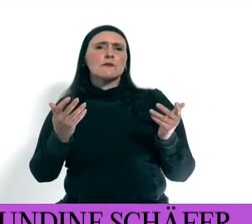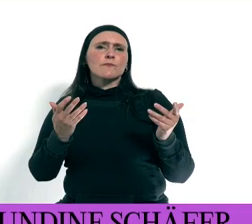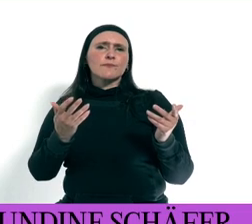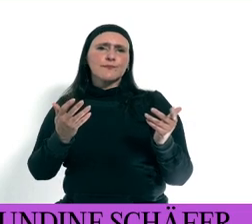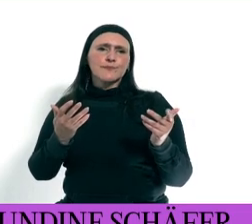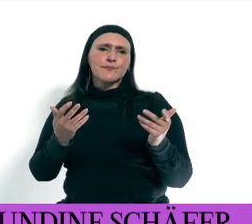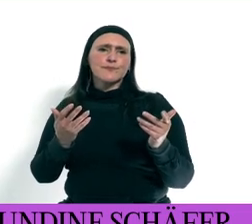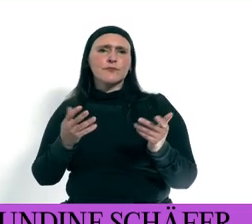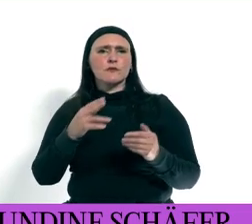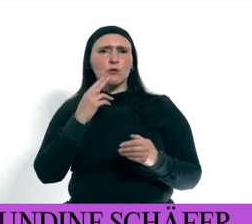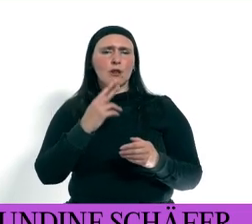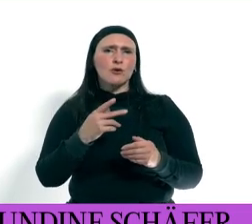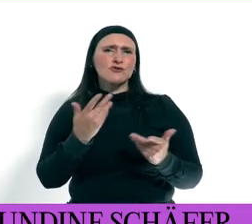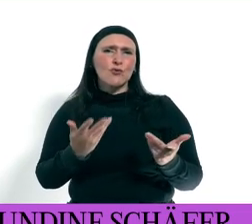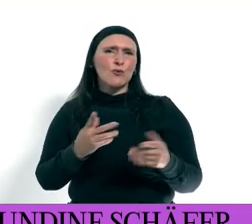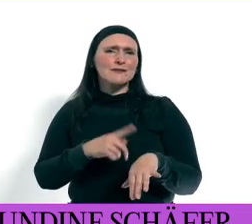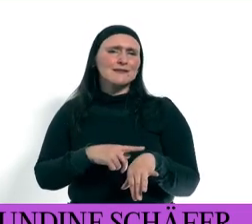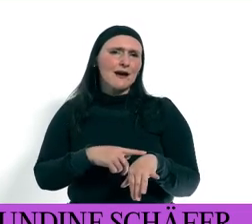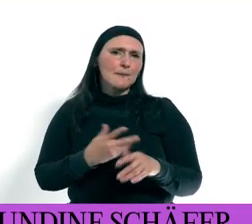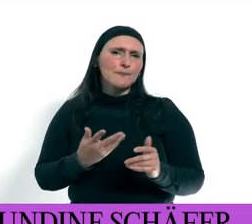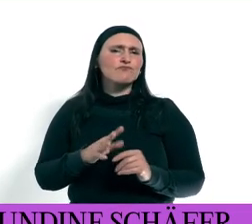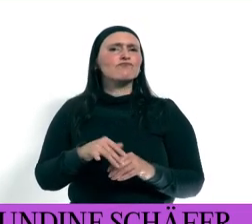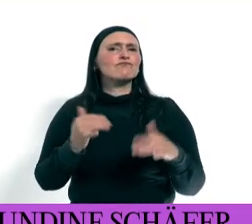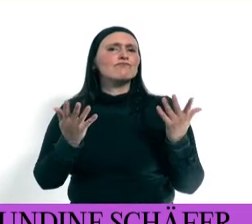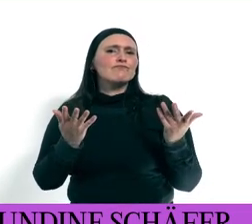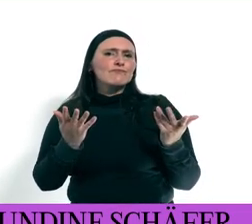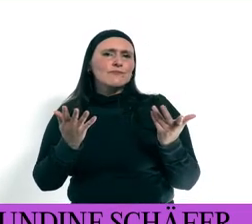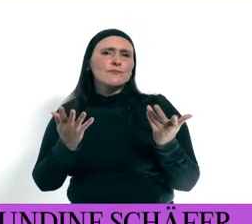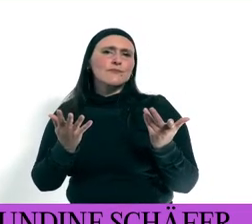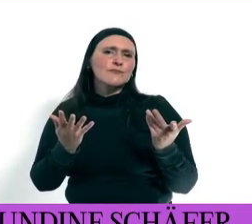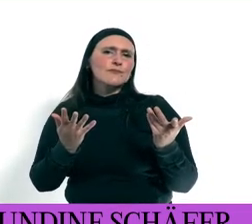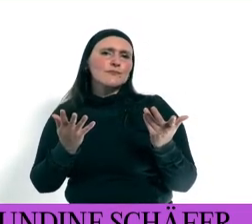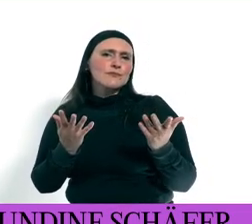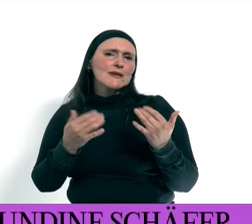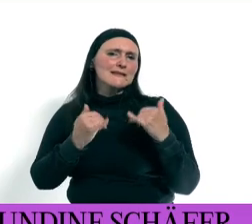Nun sind zwei Jahre Vorlauf vergangen.